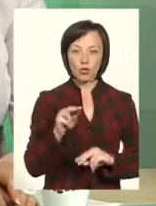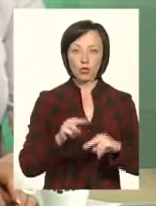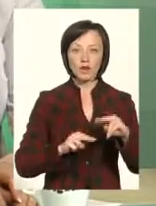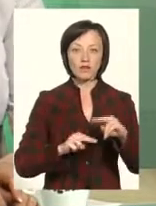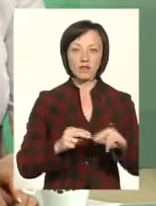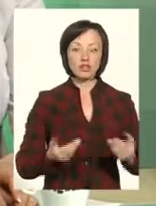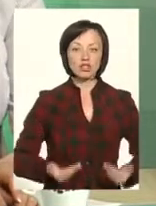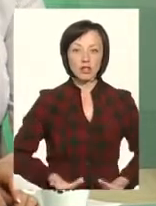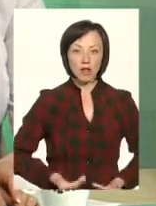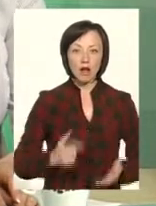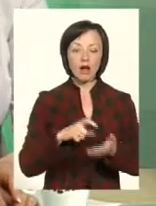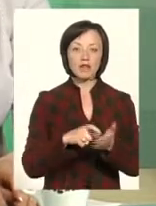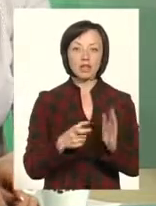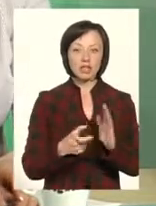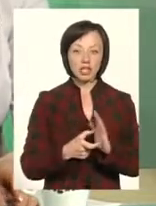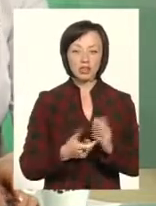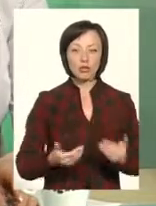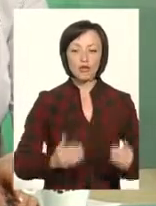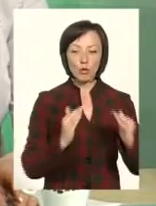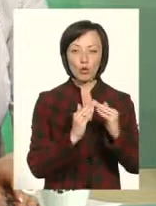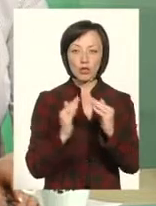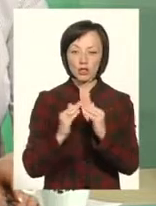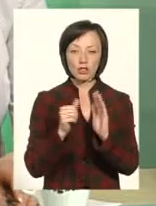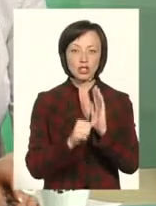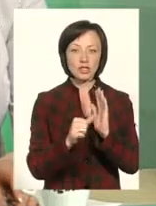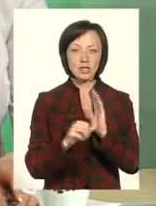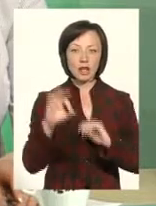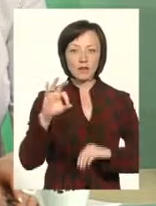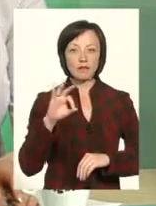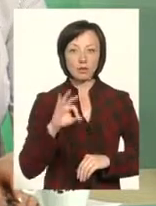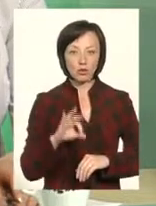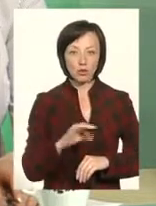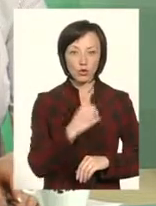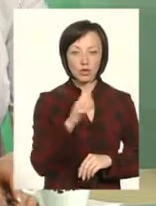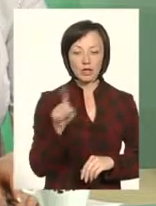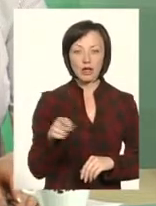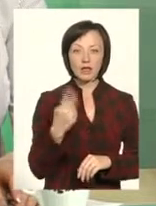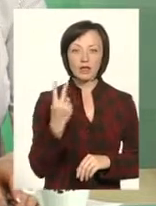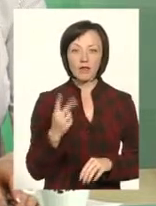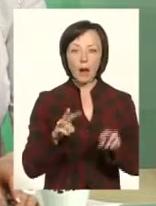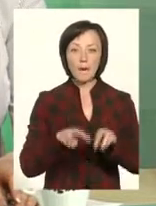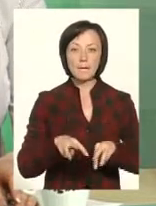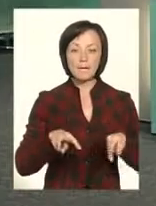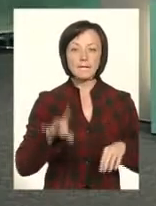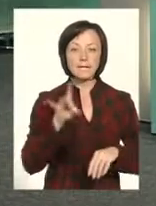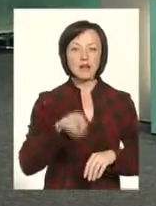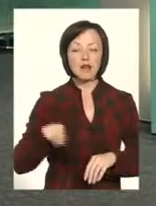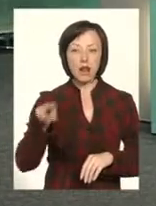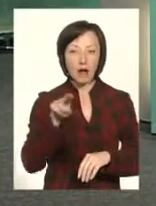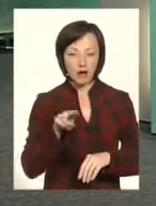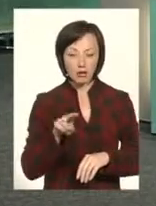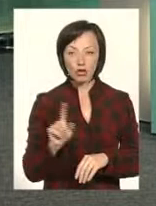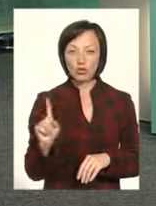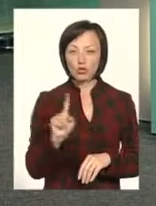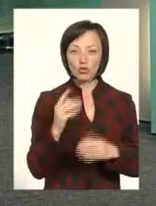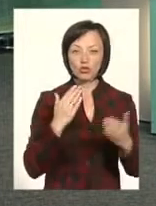житла, квартир і житлових будинків. 60%, тобто 1,2 мільярди гривень. Що